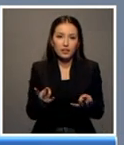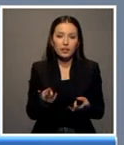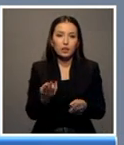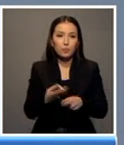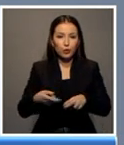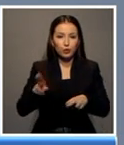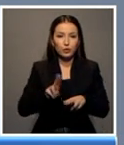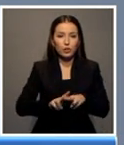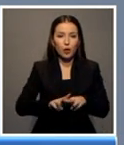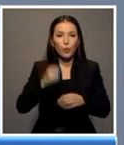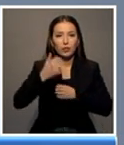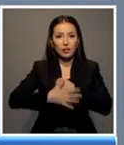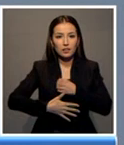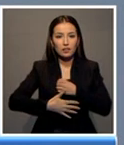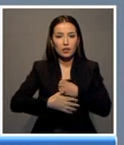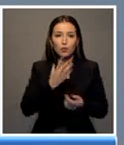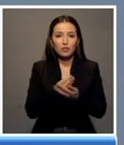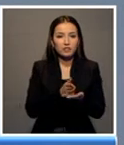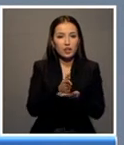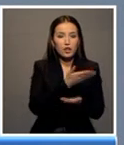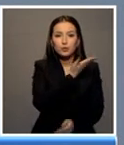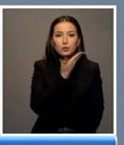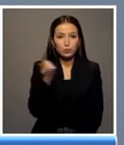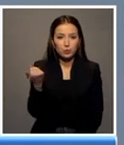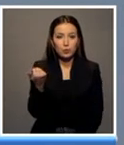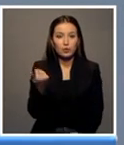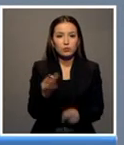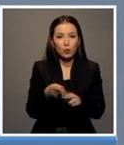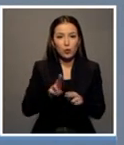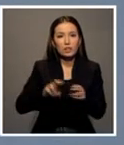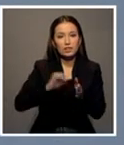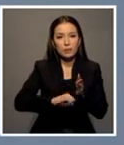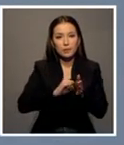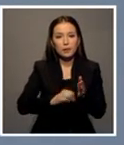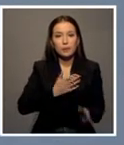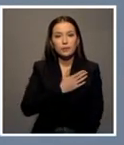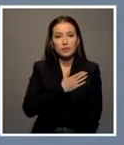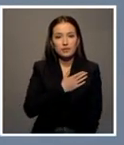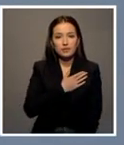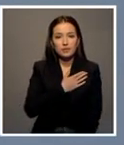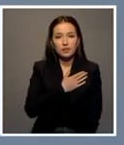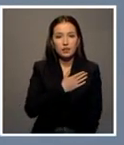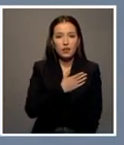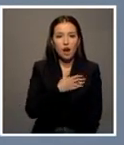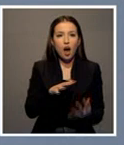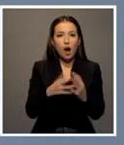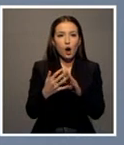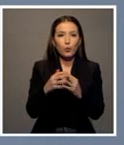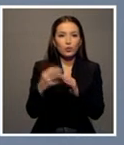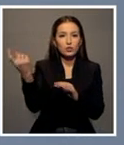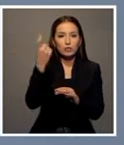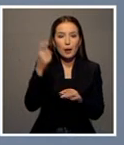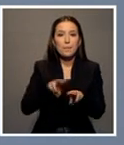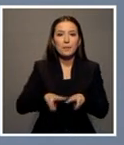бұл орталықтың ондай стажы жоқ екен, ондай өтілі жоқ екен. Сондықтан біз қазір ауыл шаруашылығы министрлігімен